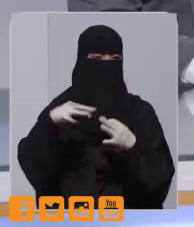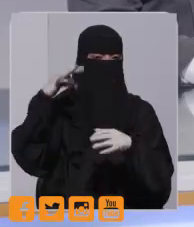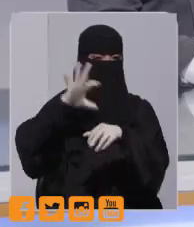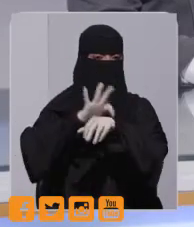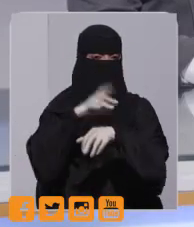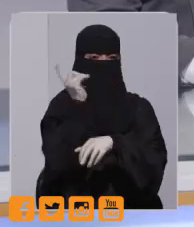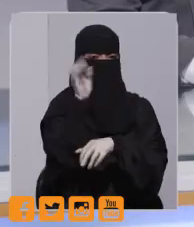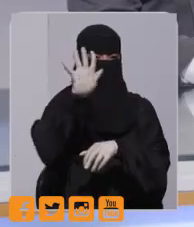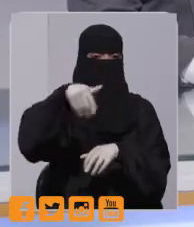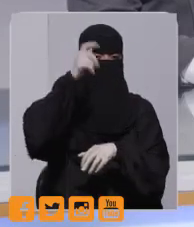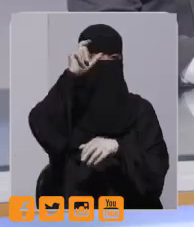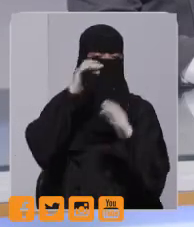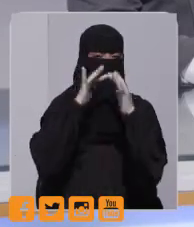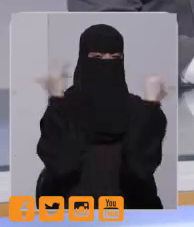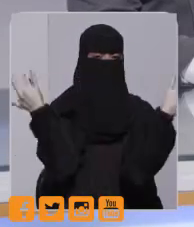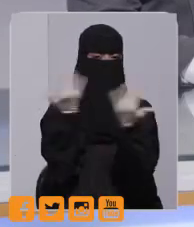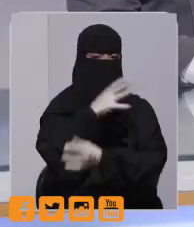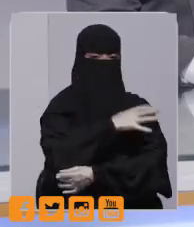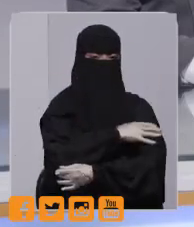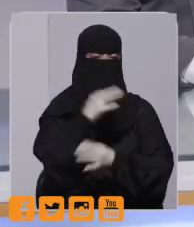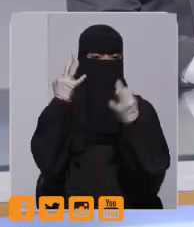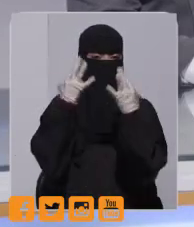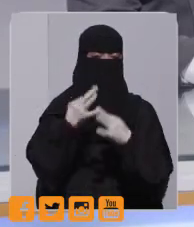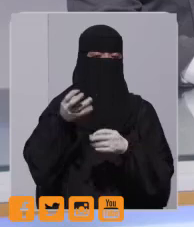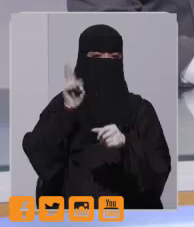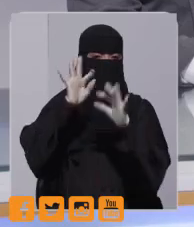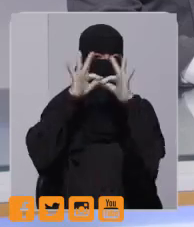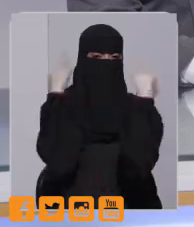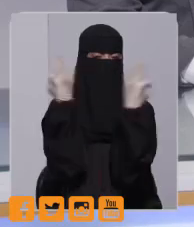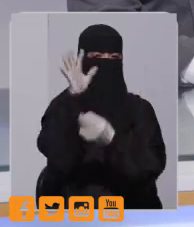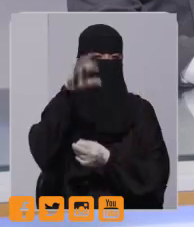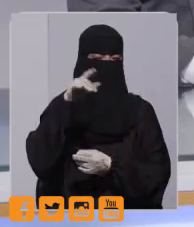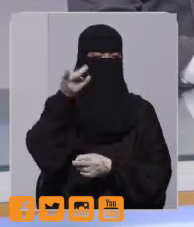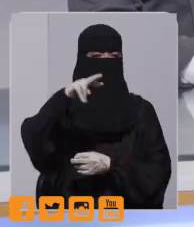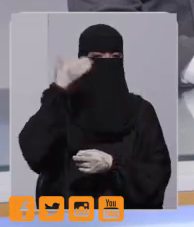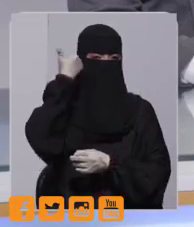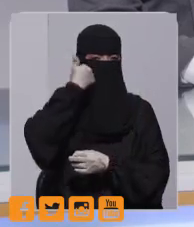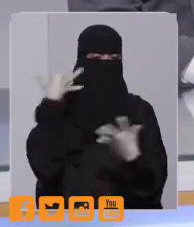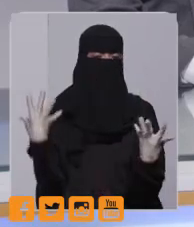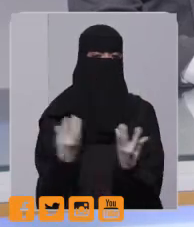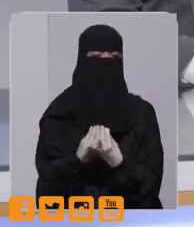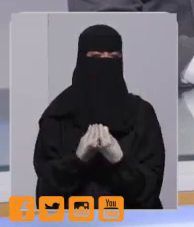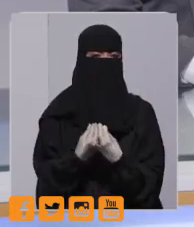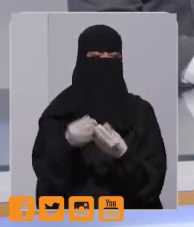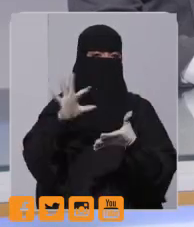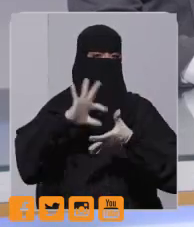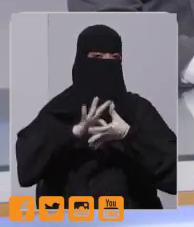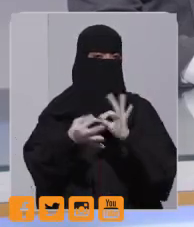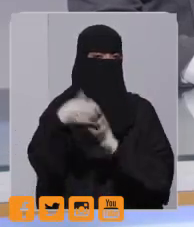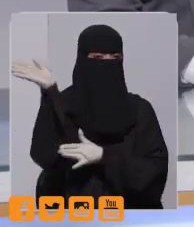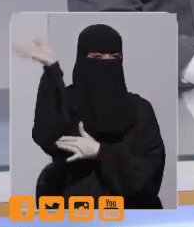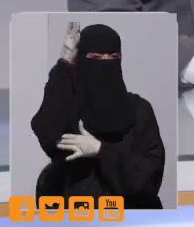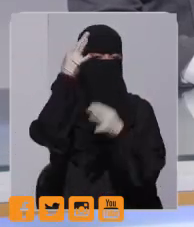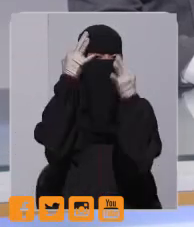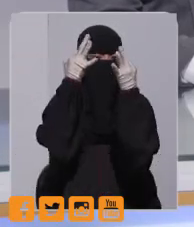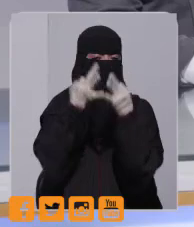رشاد محمد العليمي رئيس مجلس القياده لاسيل الاتحاد الاوروبي ومملكه بلجيكا وزير الخارجيه اشار في حديثه الى